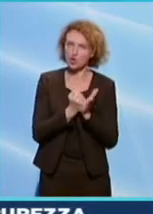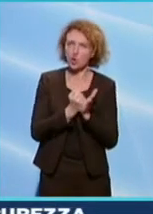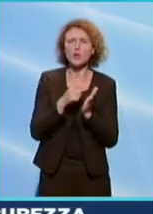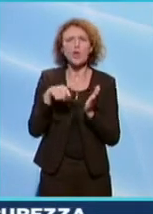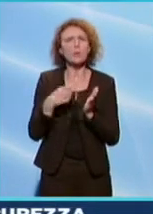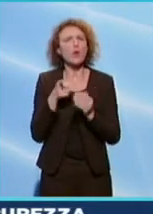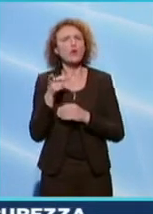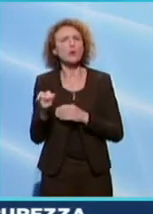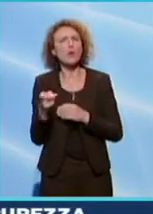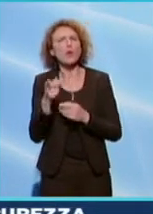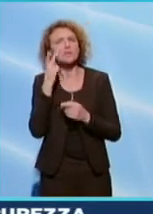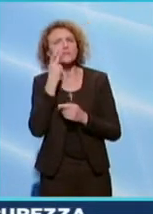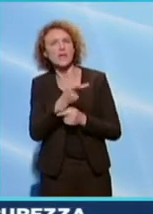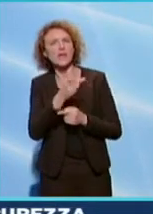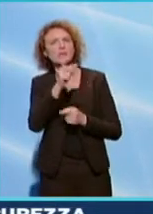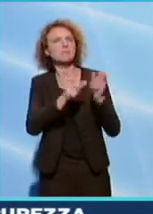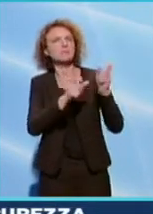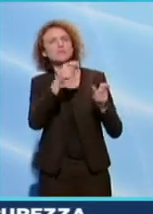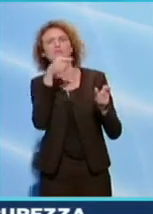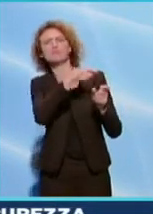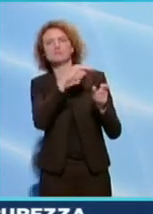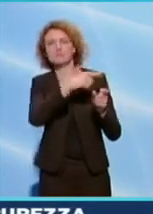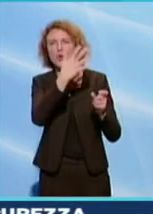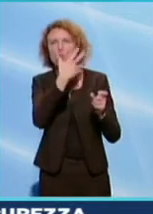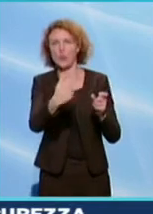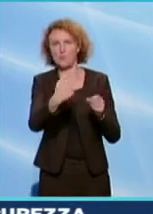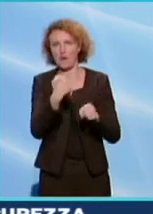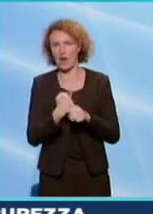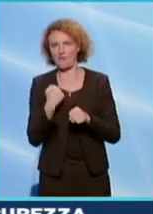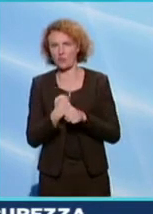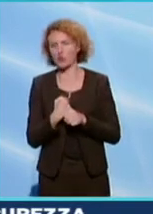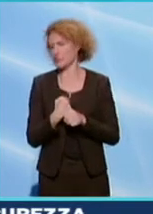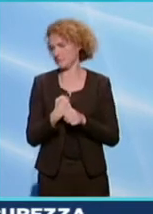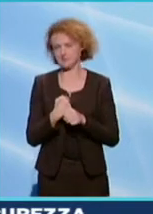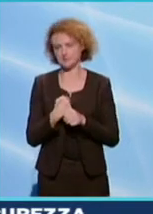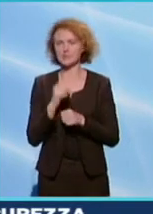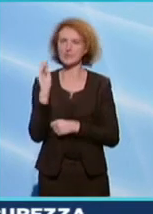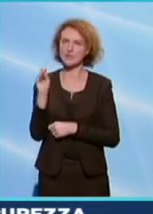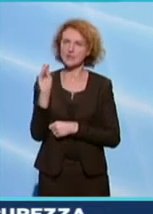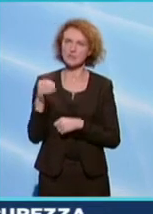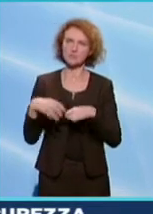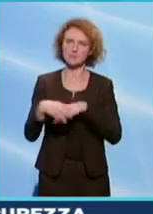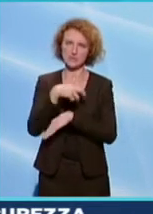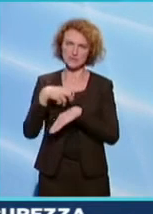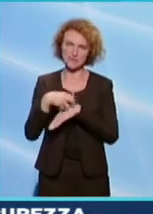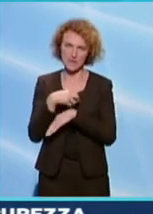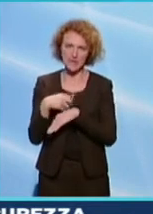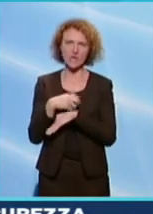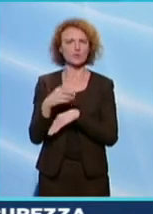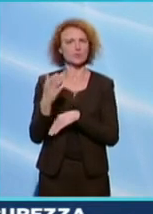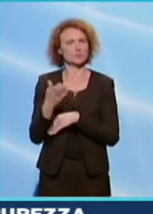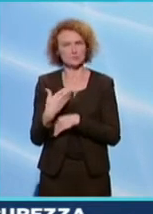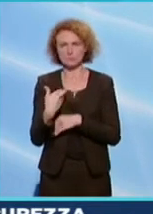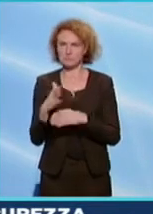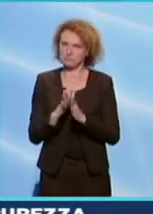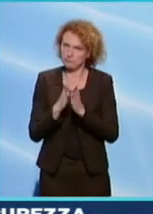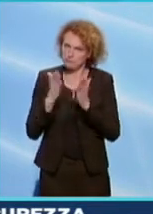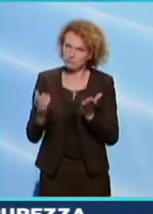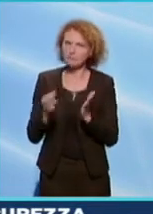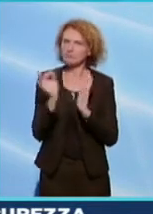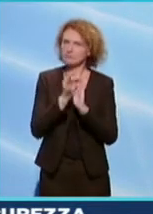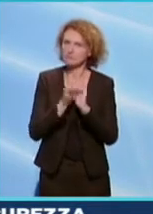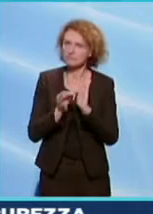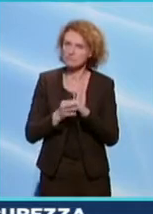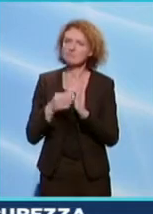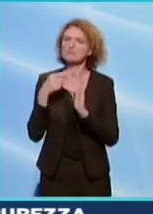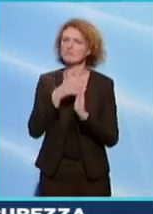si vedono soprattutto dai lavoratori degli armatori allora chiediamo che il ministero atri celermente la norma con il decreto ministeriale